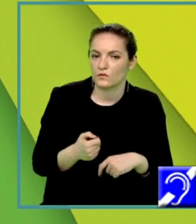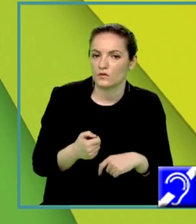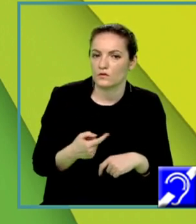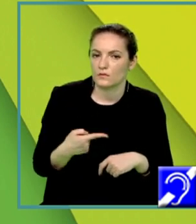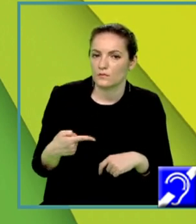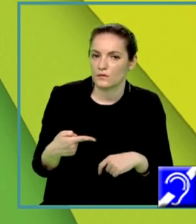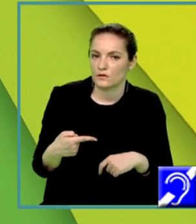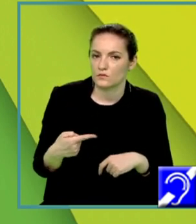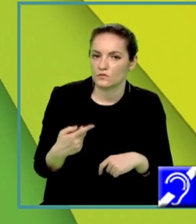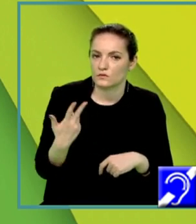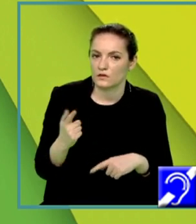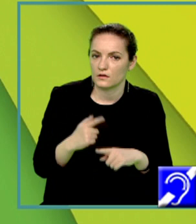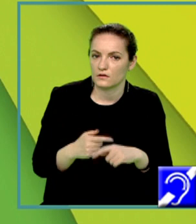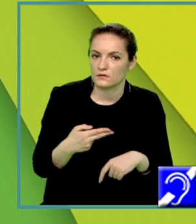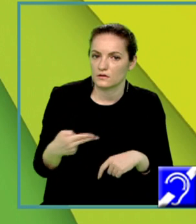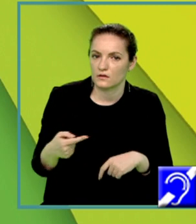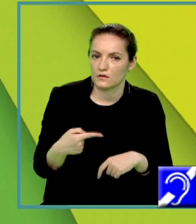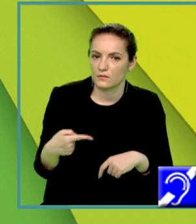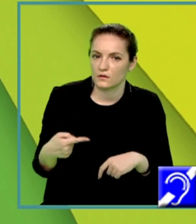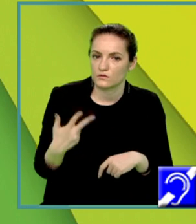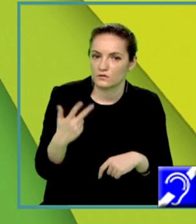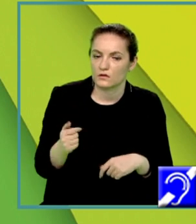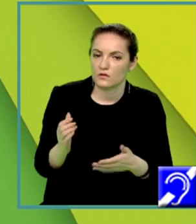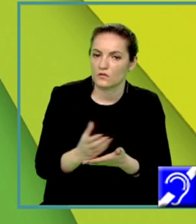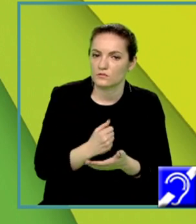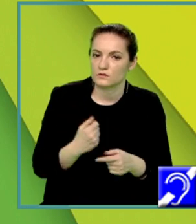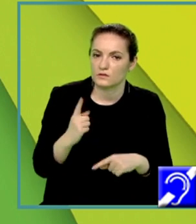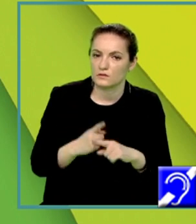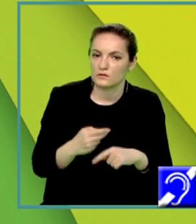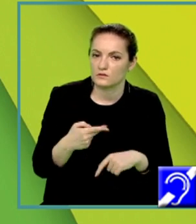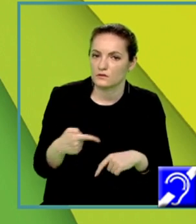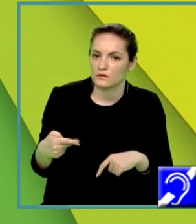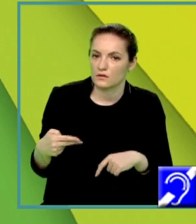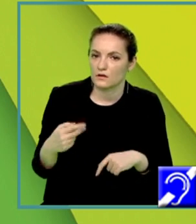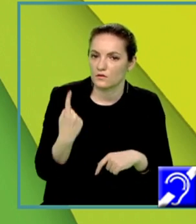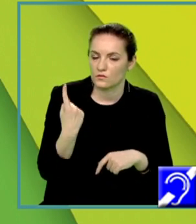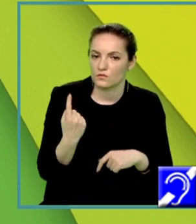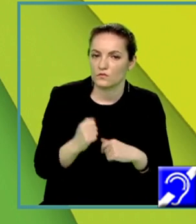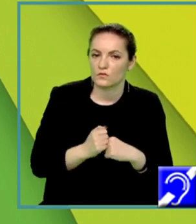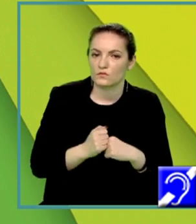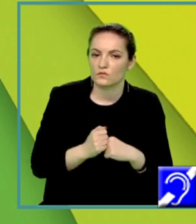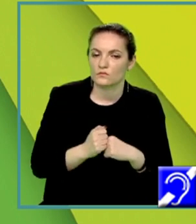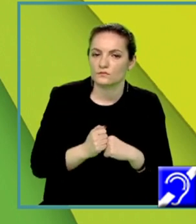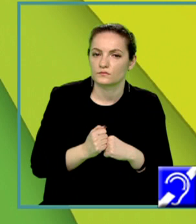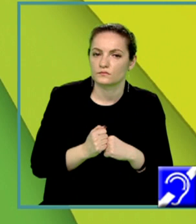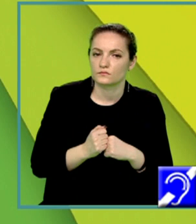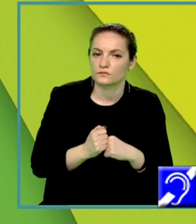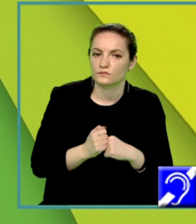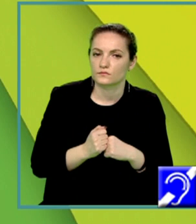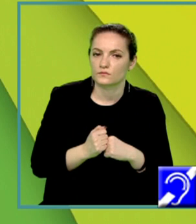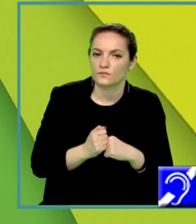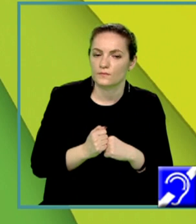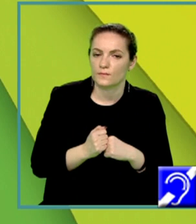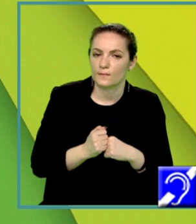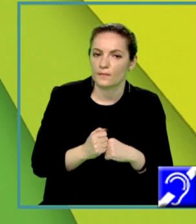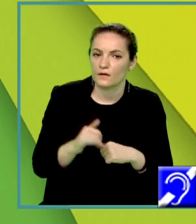că minus 3x egal minus 3, deci vom obține punctul x egal cu 1, abscisa punctului.